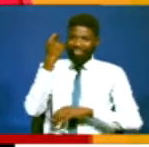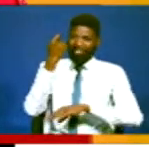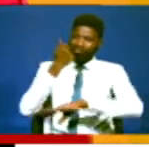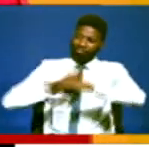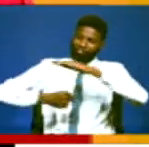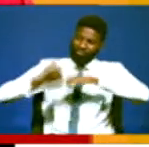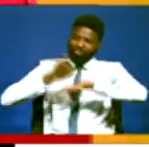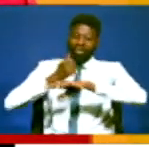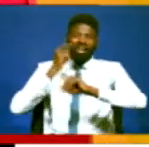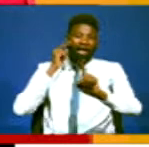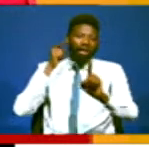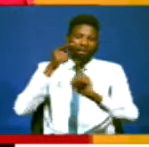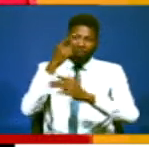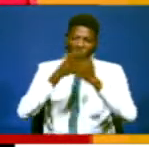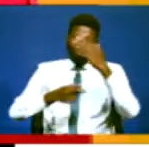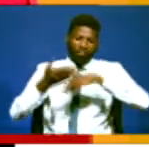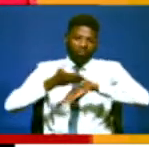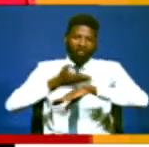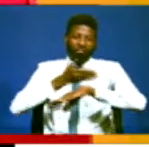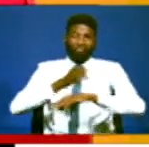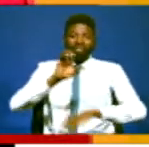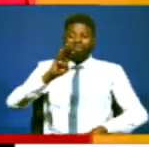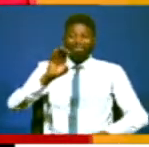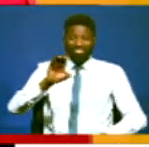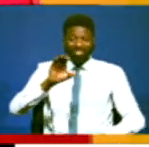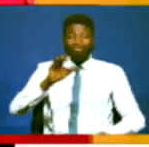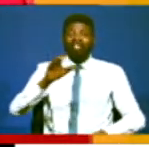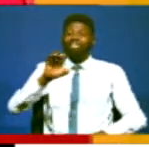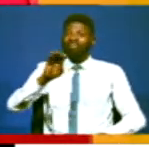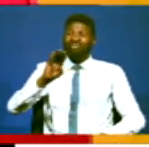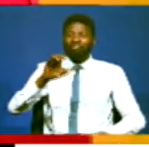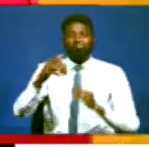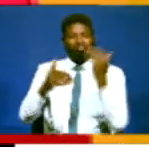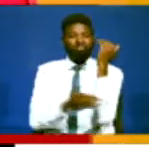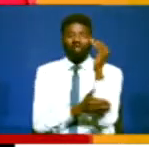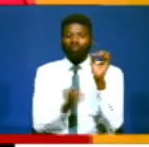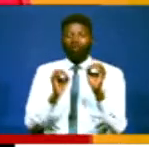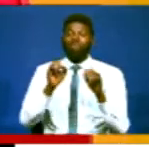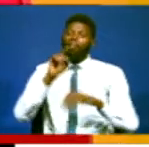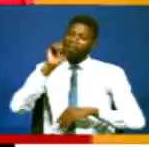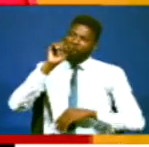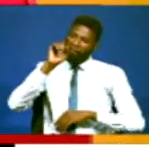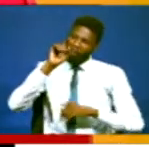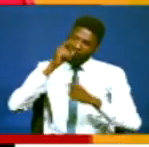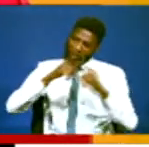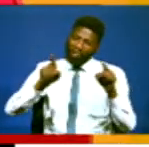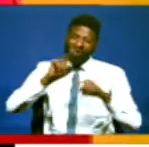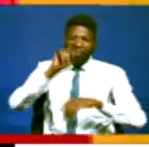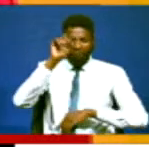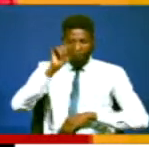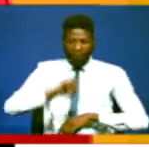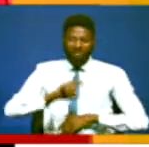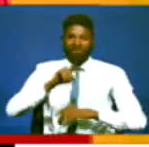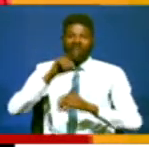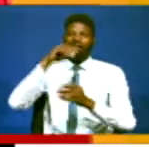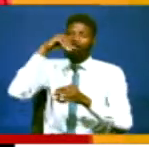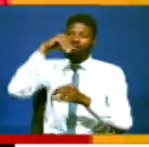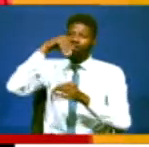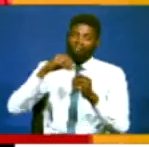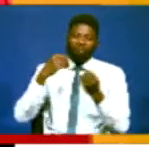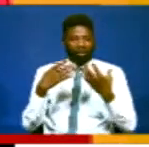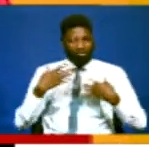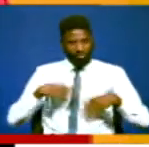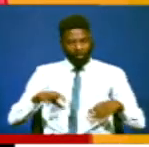wa umilisi. Si mbaya, lakini wanastahili kuhusisha watu wengi ili tusiwe na jopo la watu 20